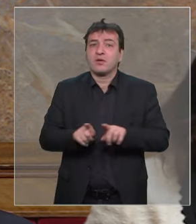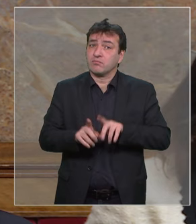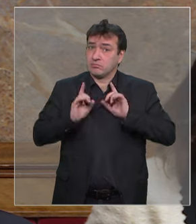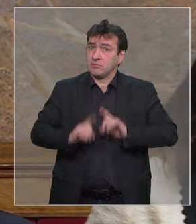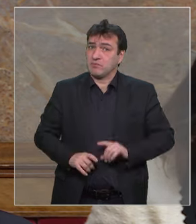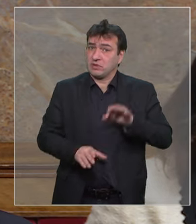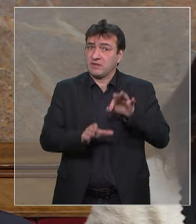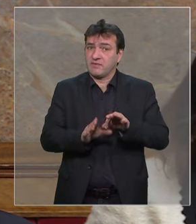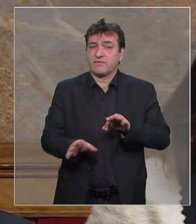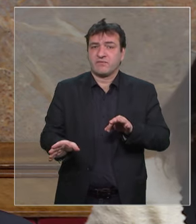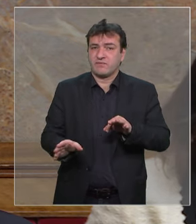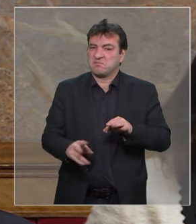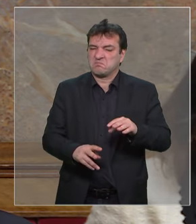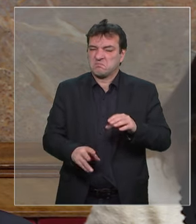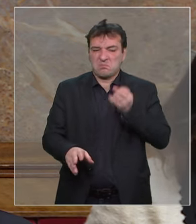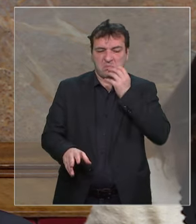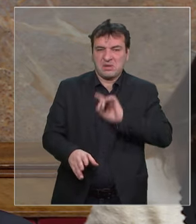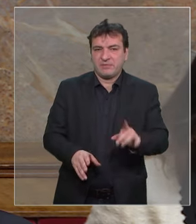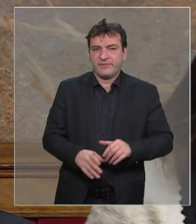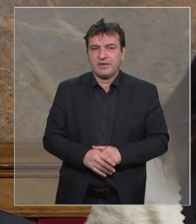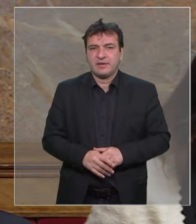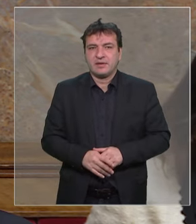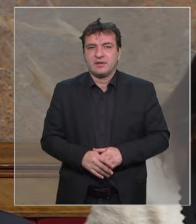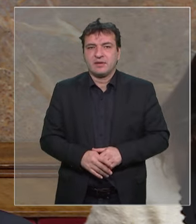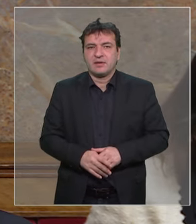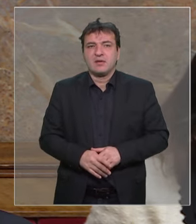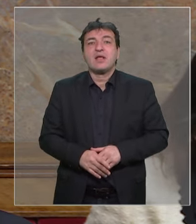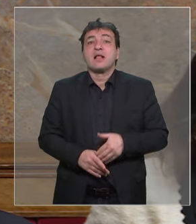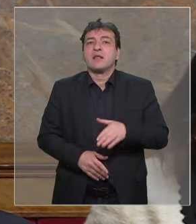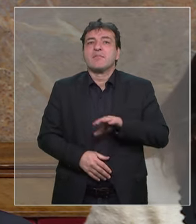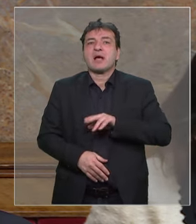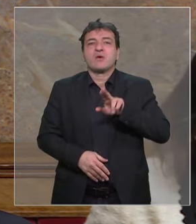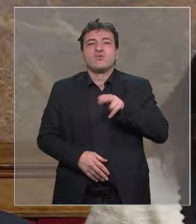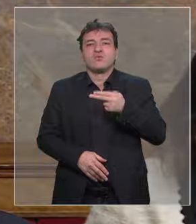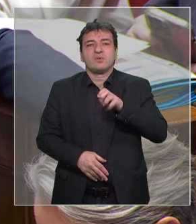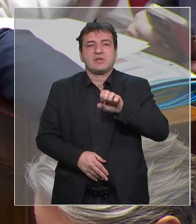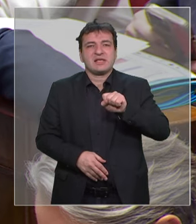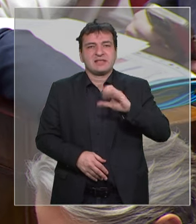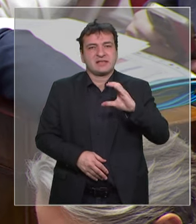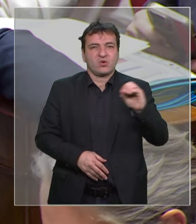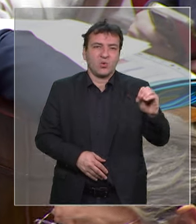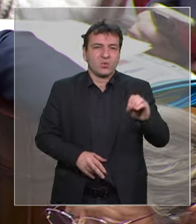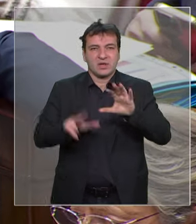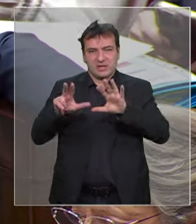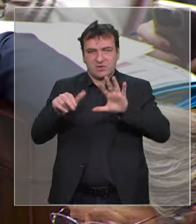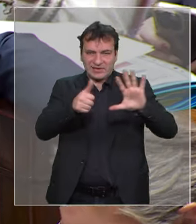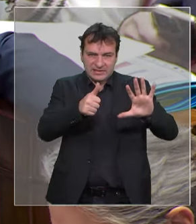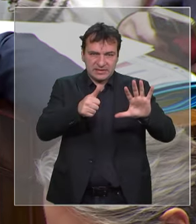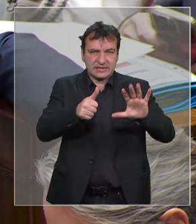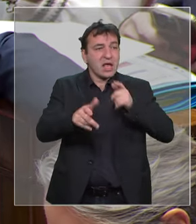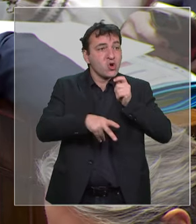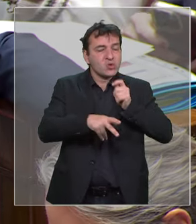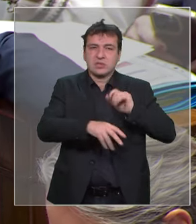mal. Et cela, alors que selon l'UNESCO, 86 journalistes ont été assassinés dans le monde en